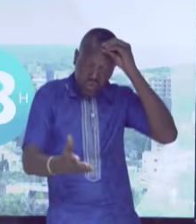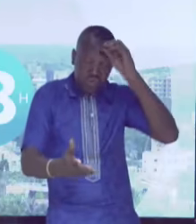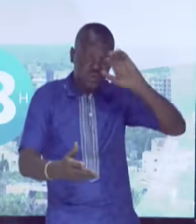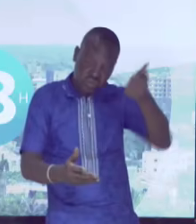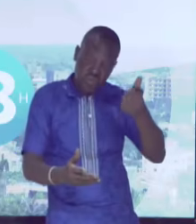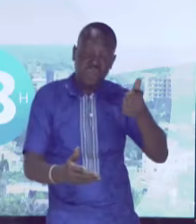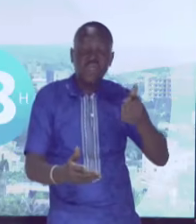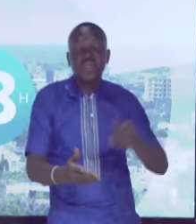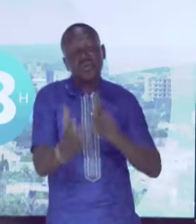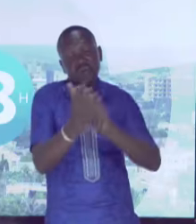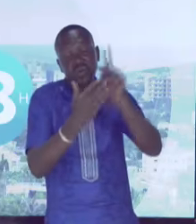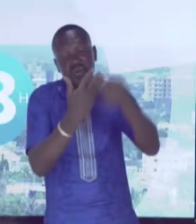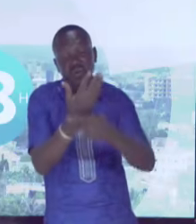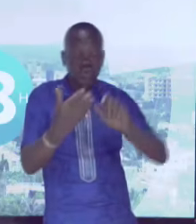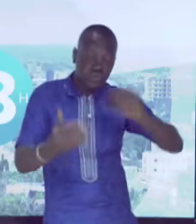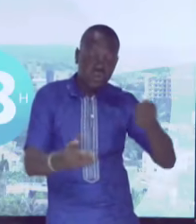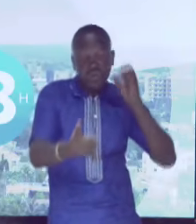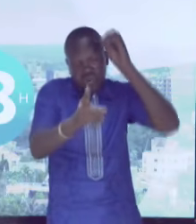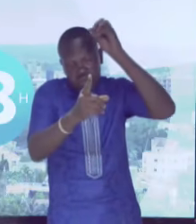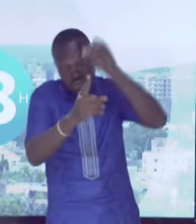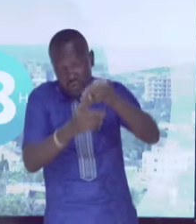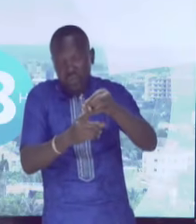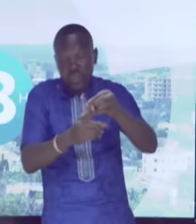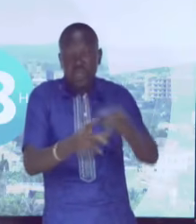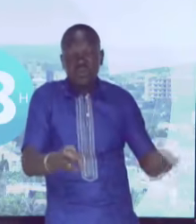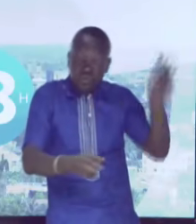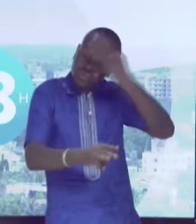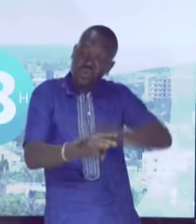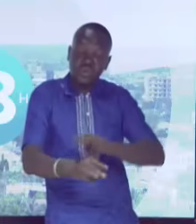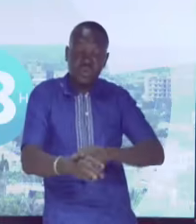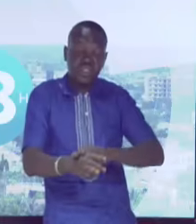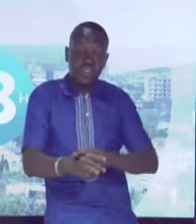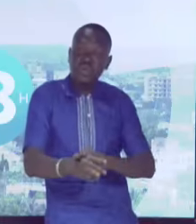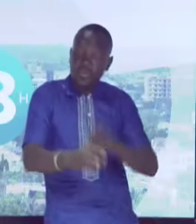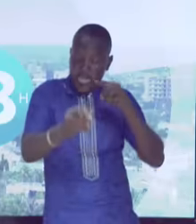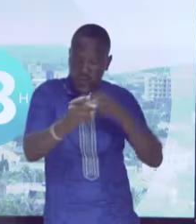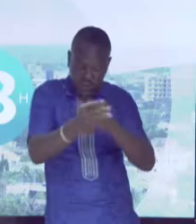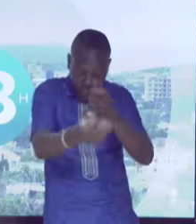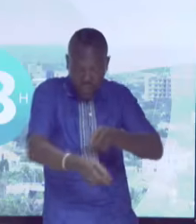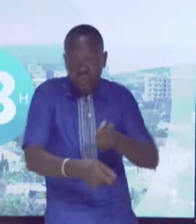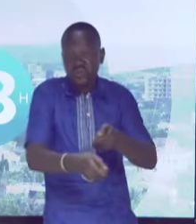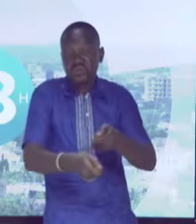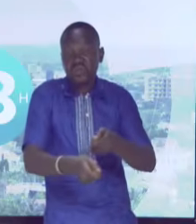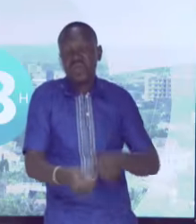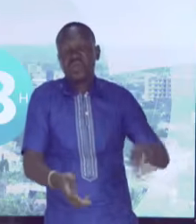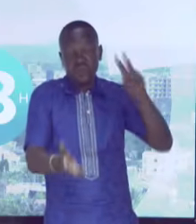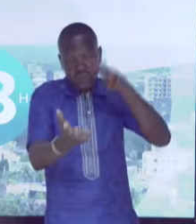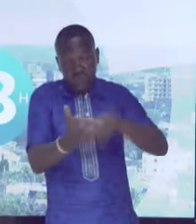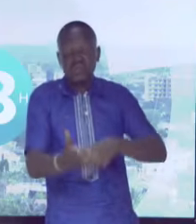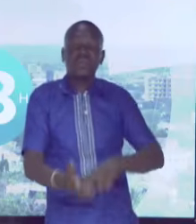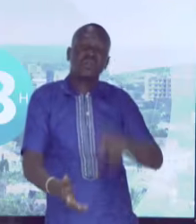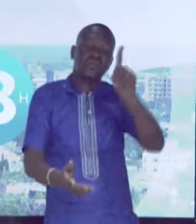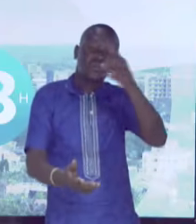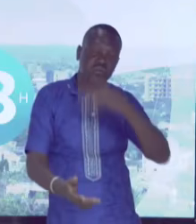compte d'autres programmes avec l'objectif de désenclaver notamment les zones à forte activité agricole. Près de 2000 km de routes